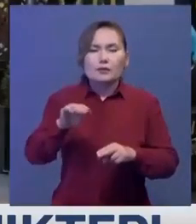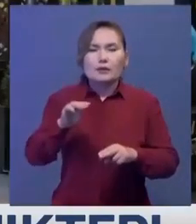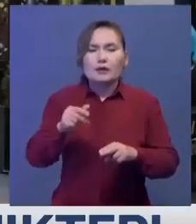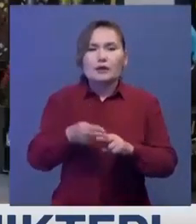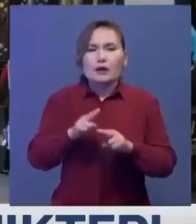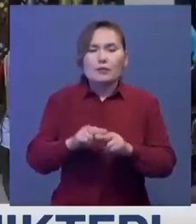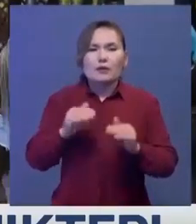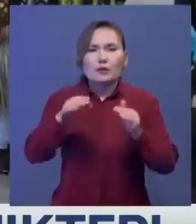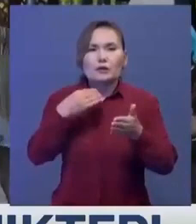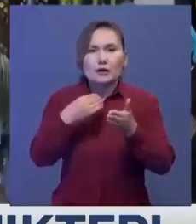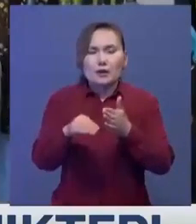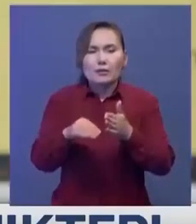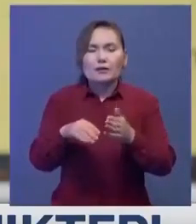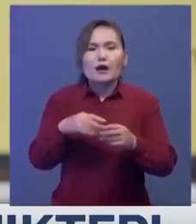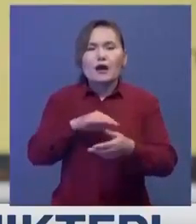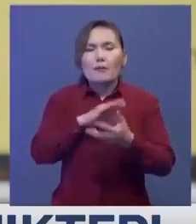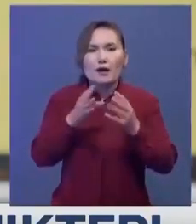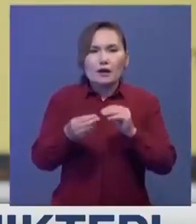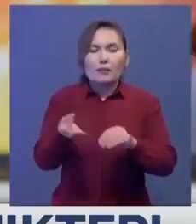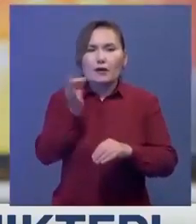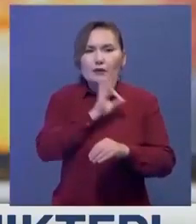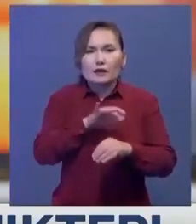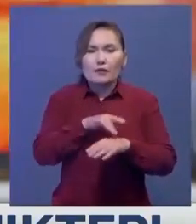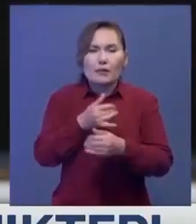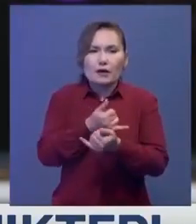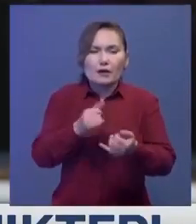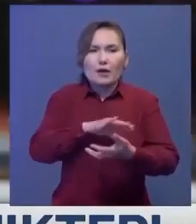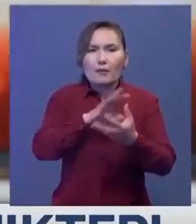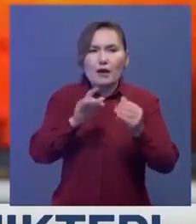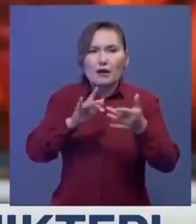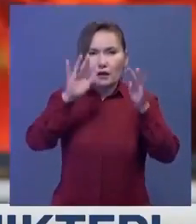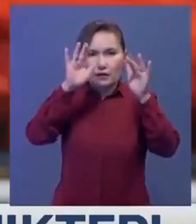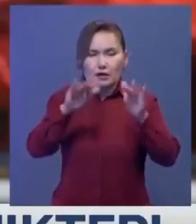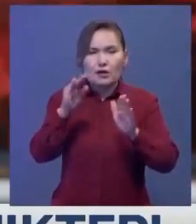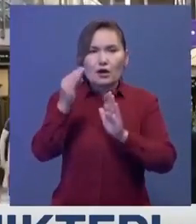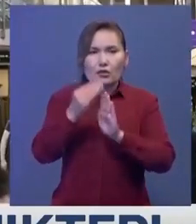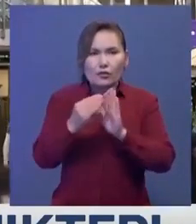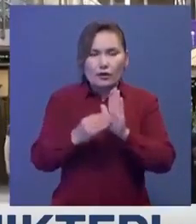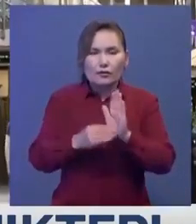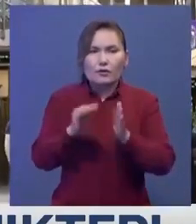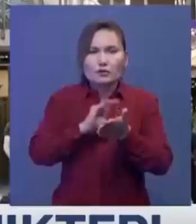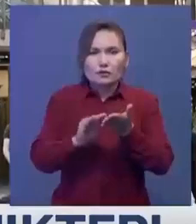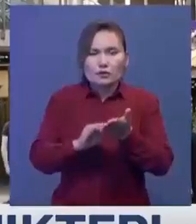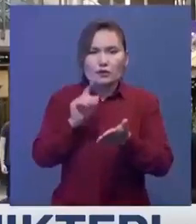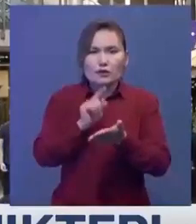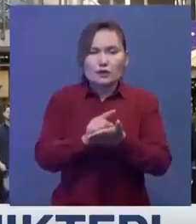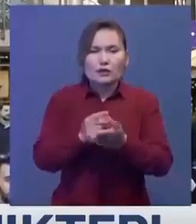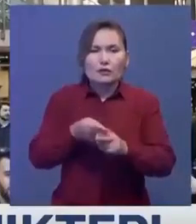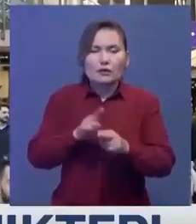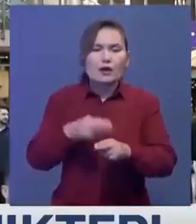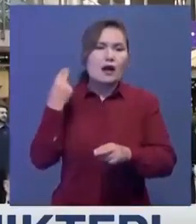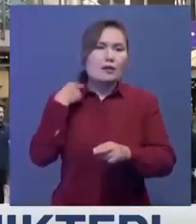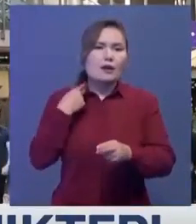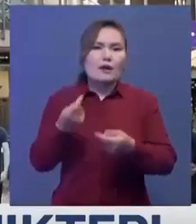жоғары сомаға сатып алынған тауарлары және пайдаланған қызметтері туралы мәліметтер міндетті түрде осында жариялануы тиіс.